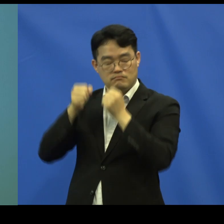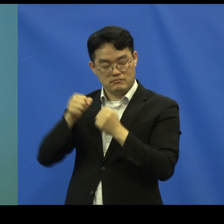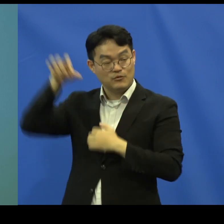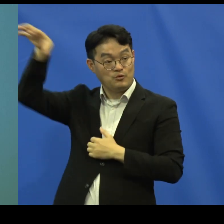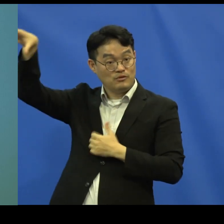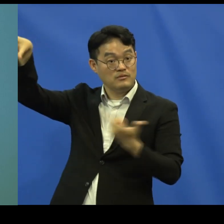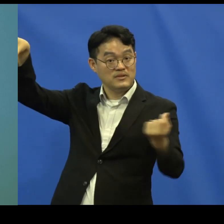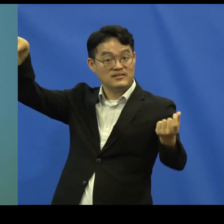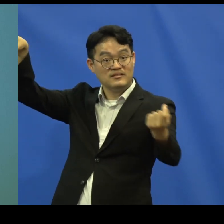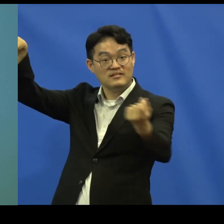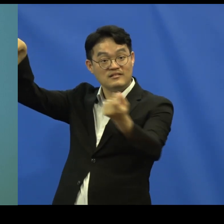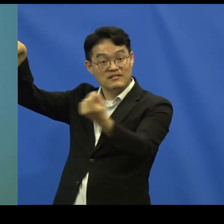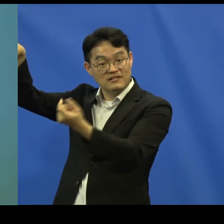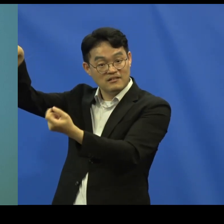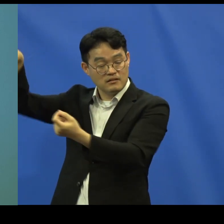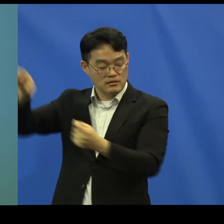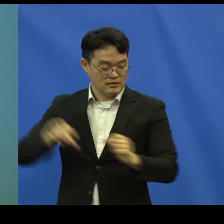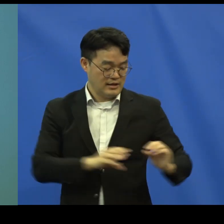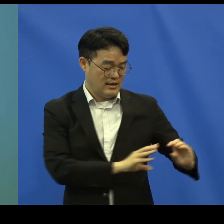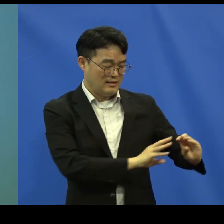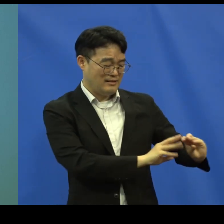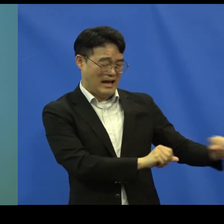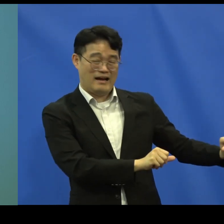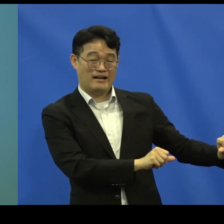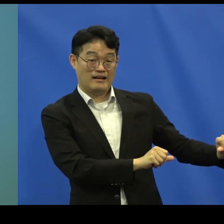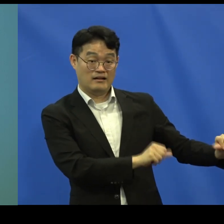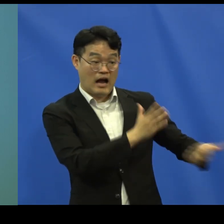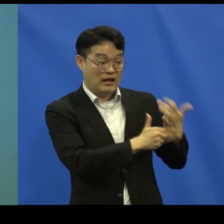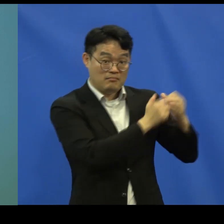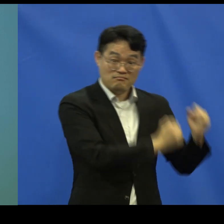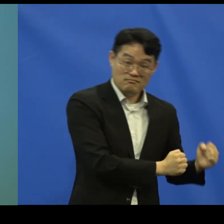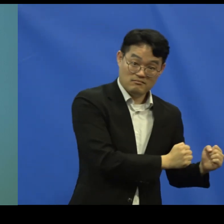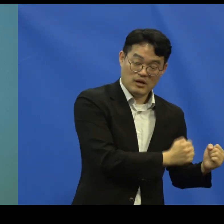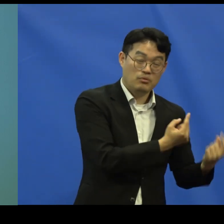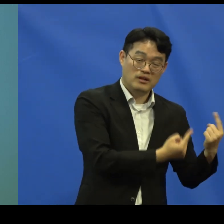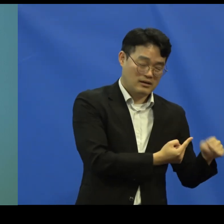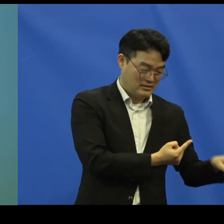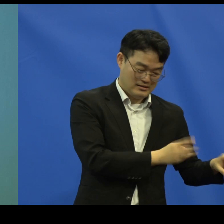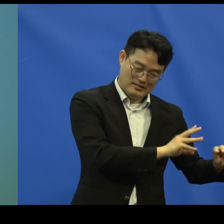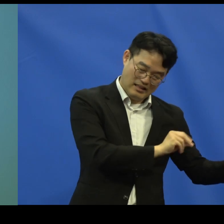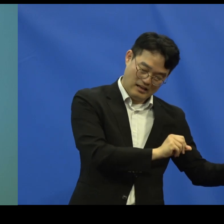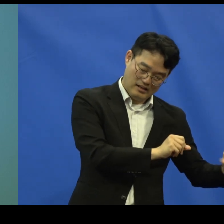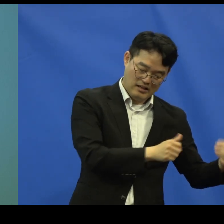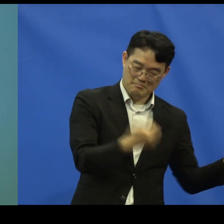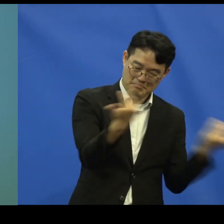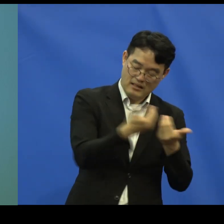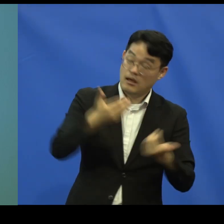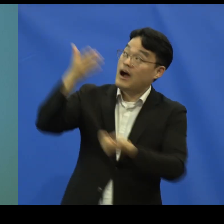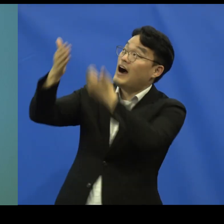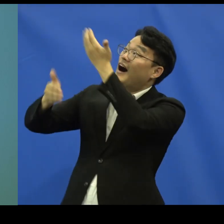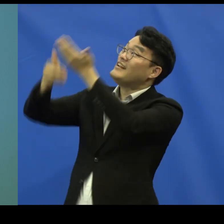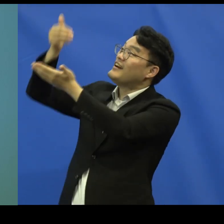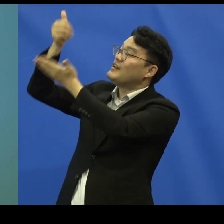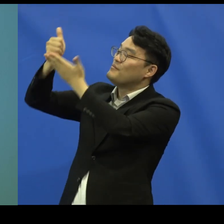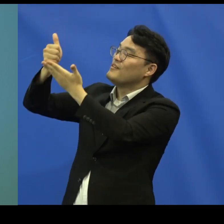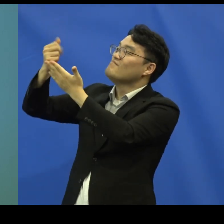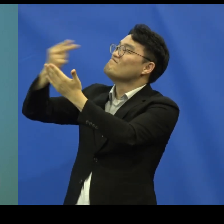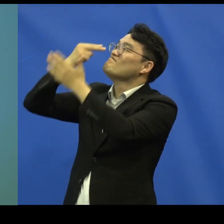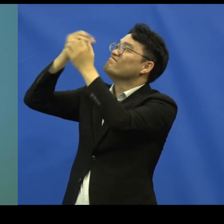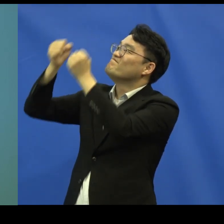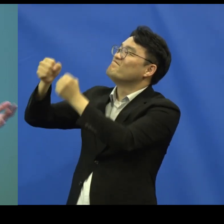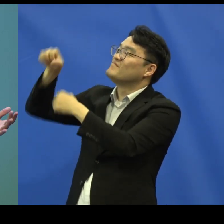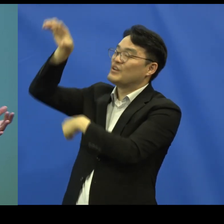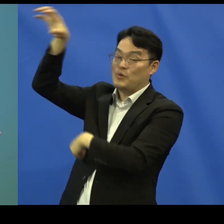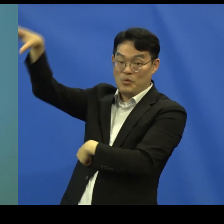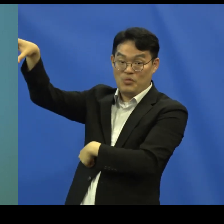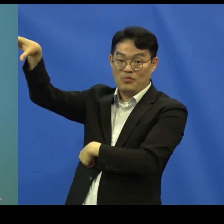있습니다. 땅과 대조할 때 하늘과 땅, 그죠? 그가 아주 다르다고 해서 하늘과 땅처럼